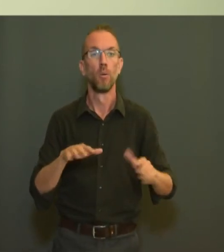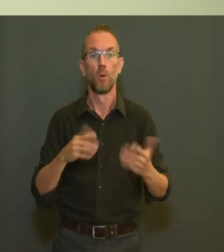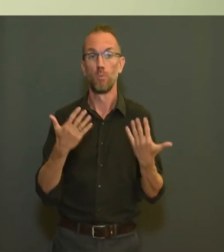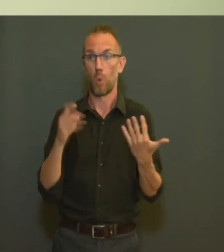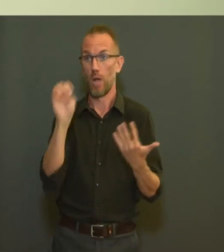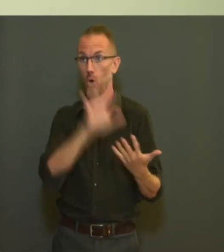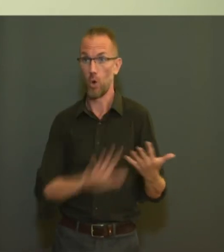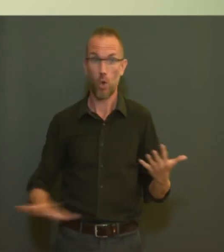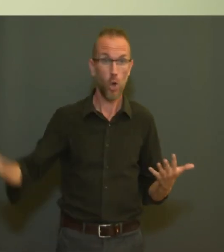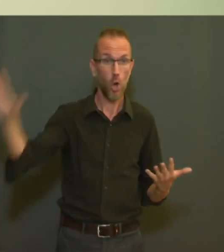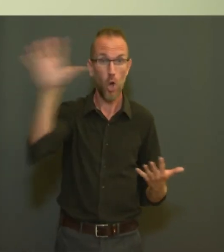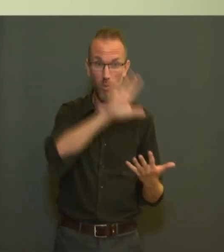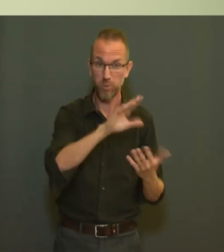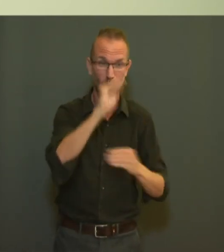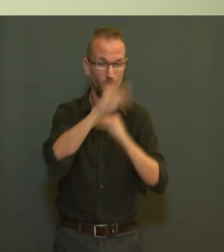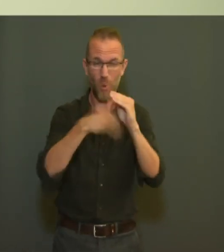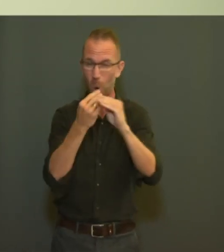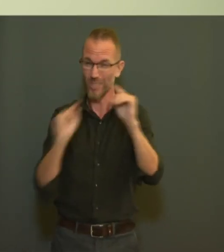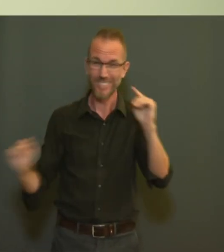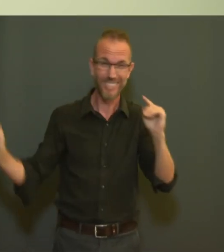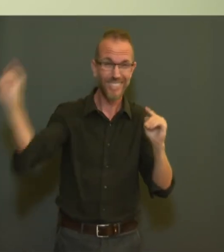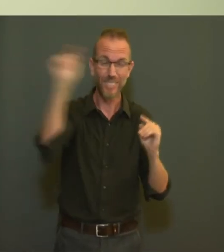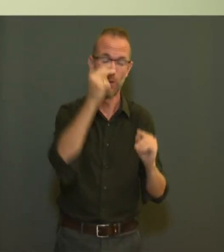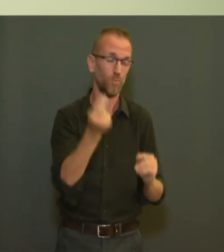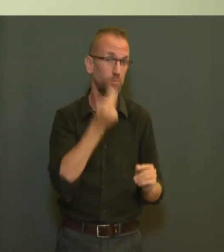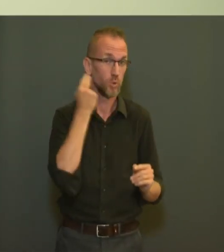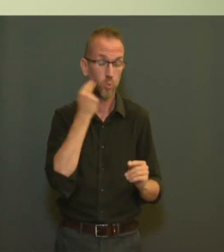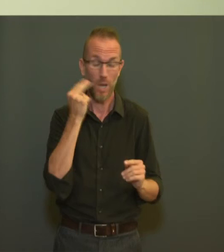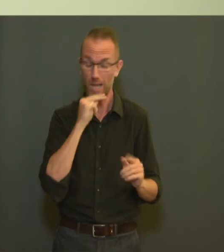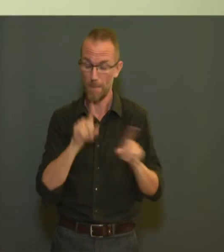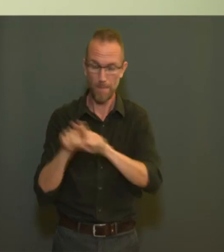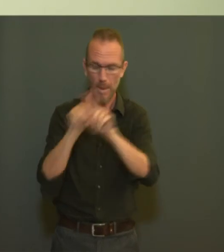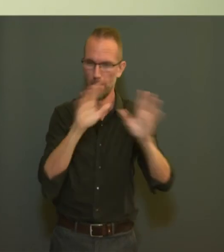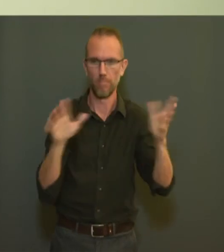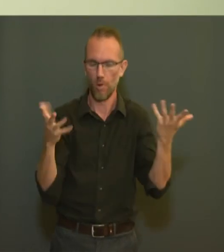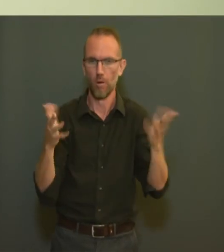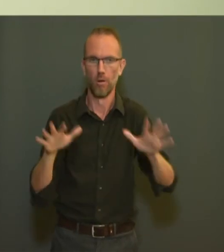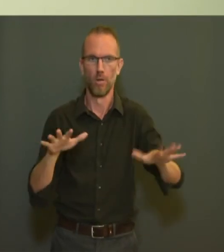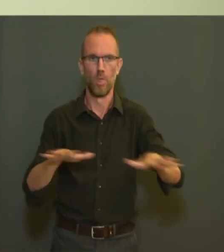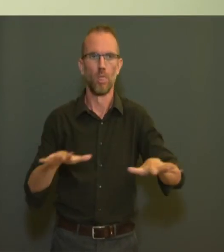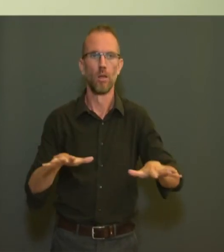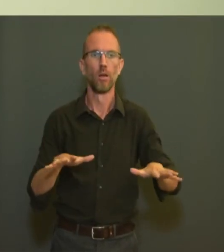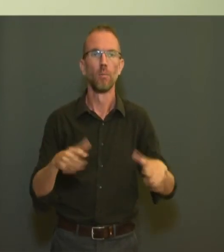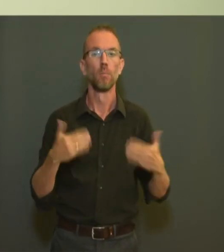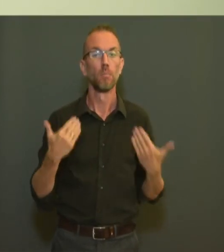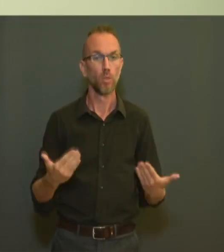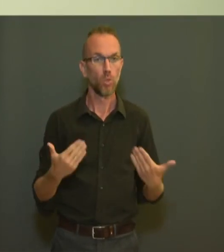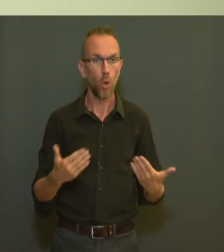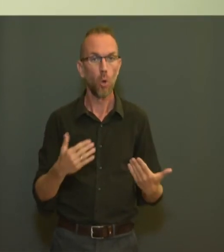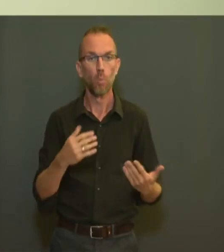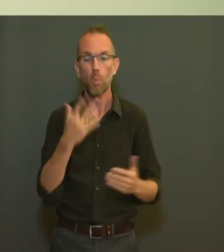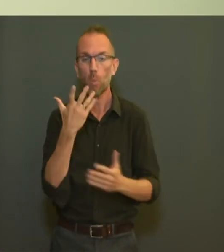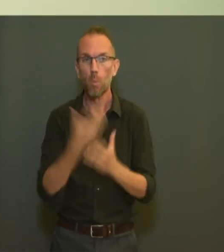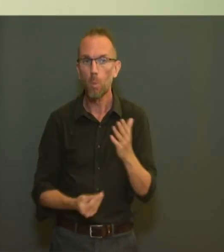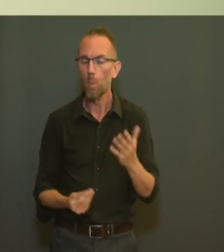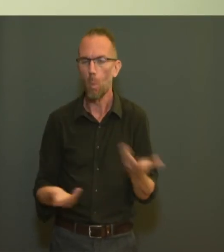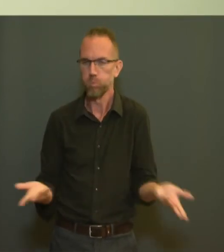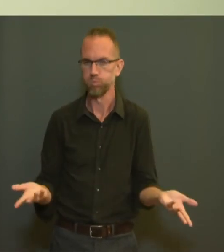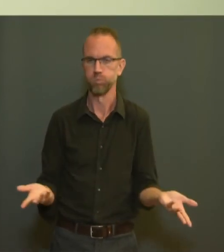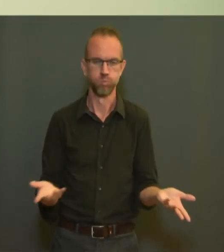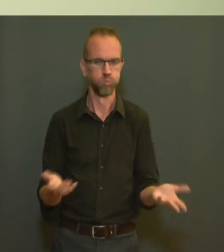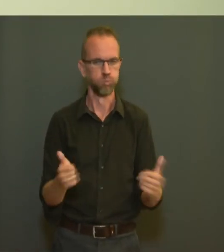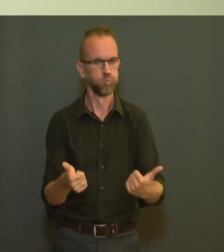sur le plan mondial. Actuellement, il n'y a pas de pénurie, mais en fonction de l'évolution de la